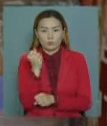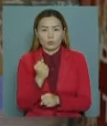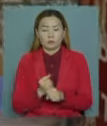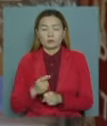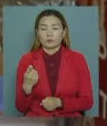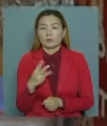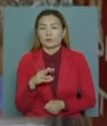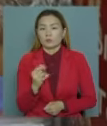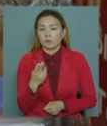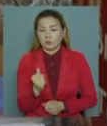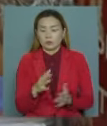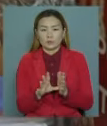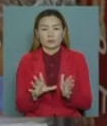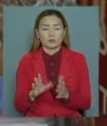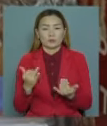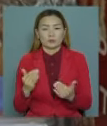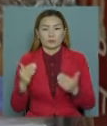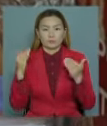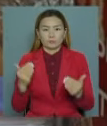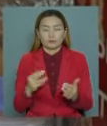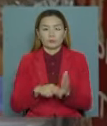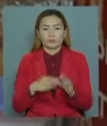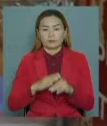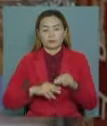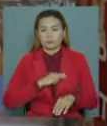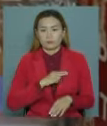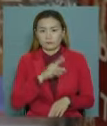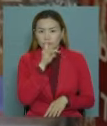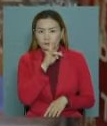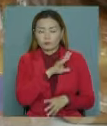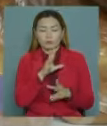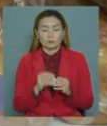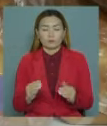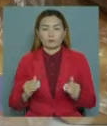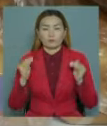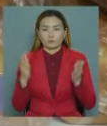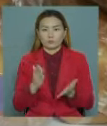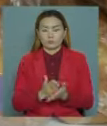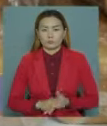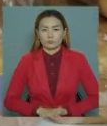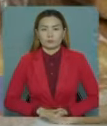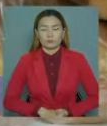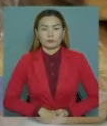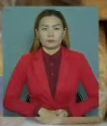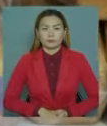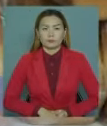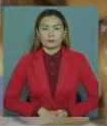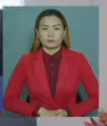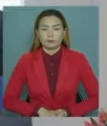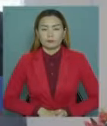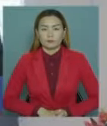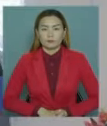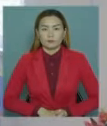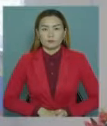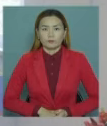бағасының көтерілуімен электр энергиясы коммуналдық қызметтердің жанар жағармайдың құнының өсуі себеп дейді жауаптылар.